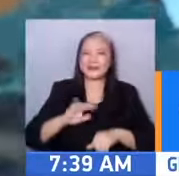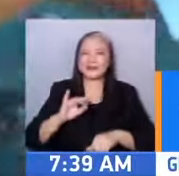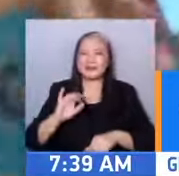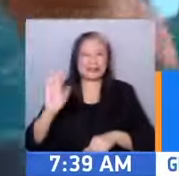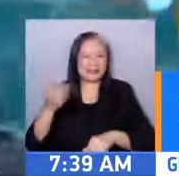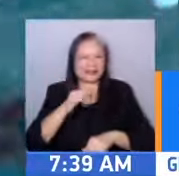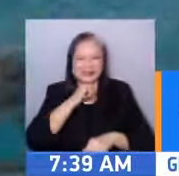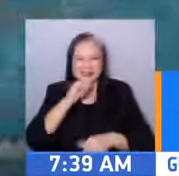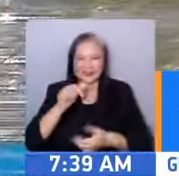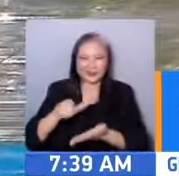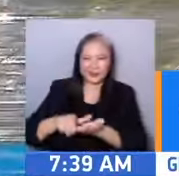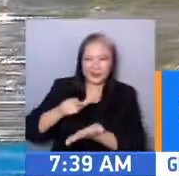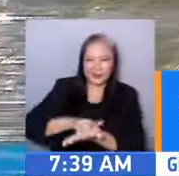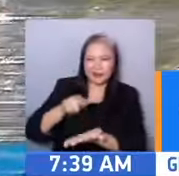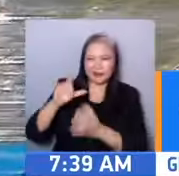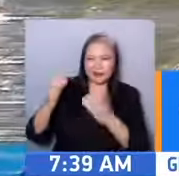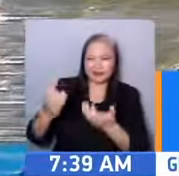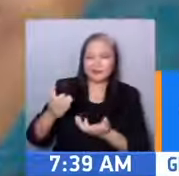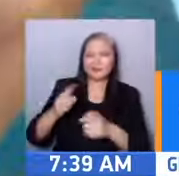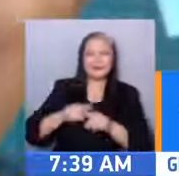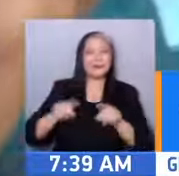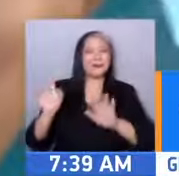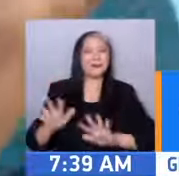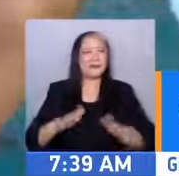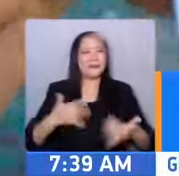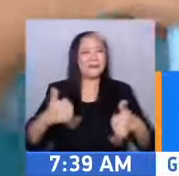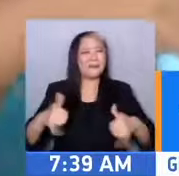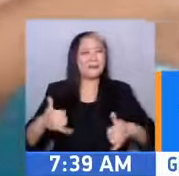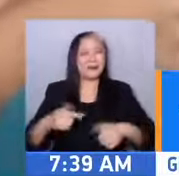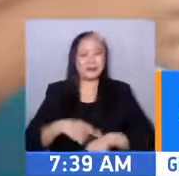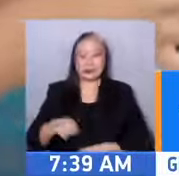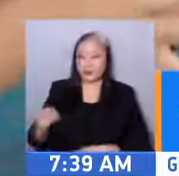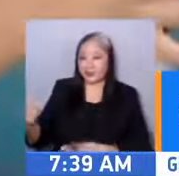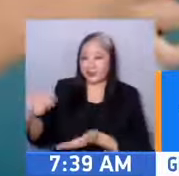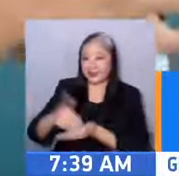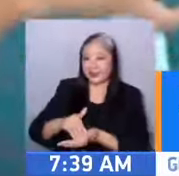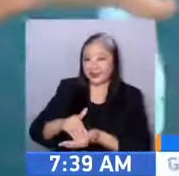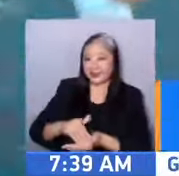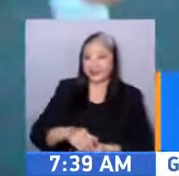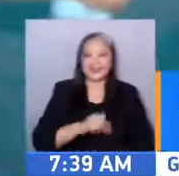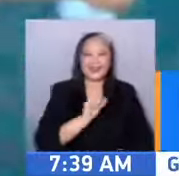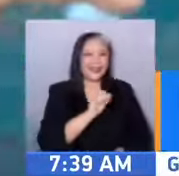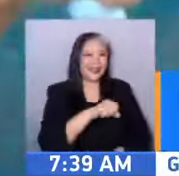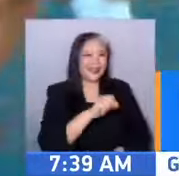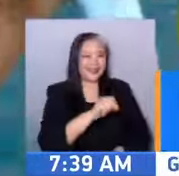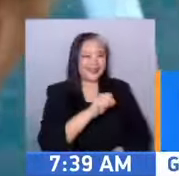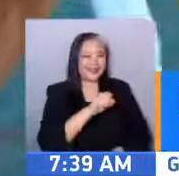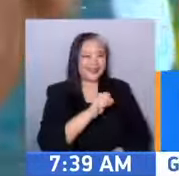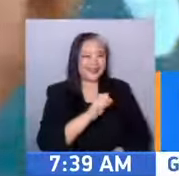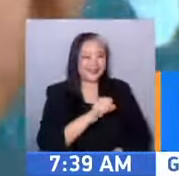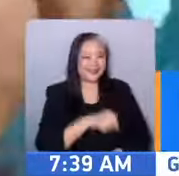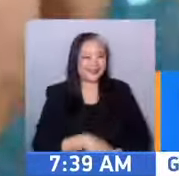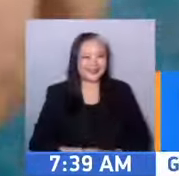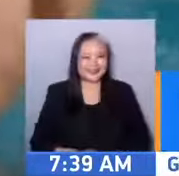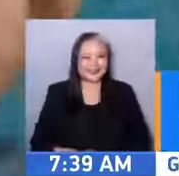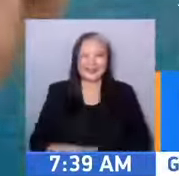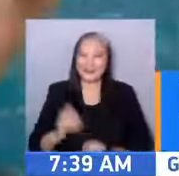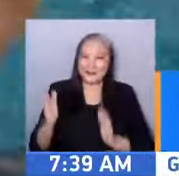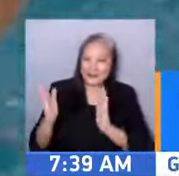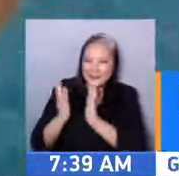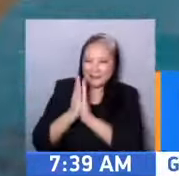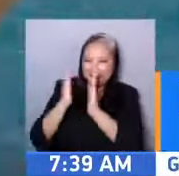So ulit ka pa ba, Rosie? Yes? Yes! Oh, up here! Up here! Ayan,